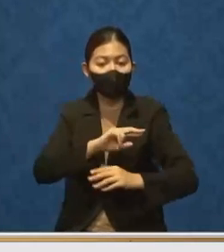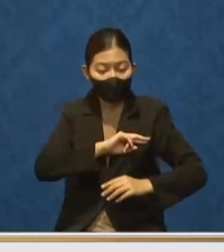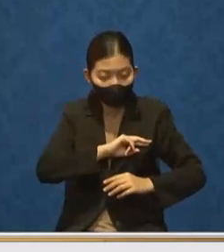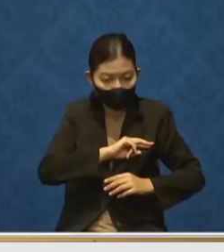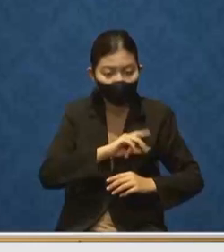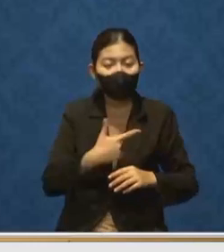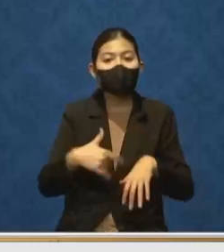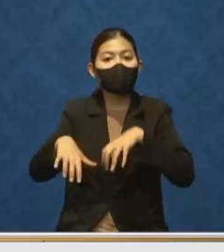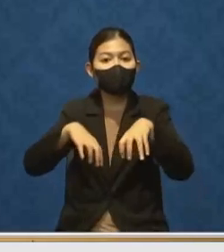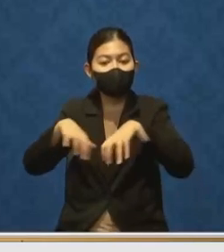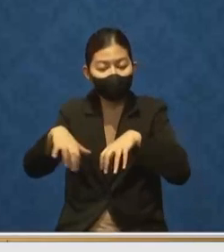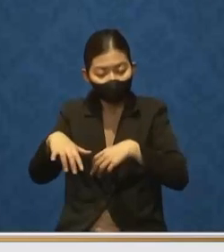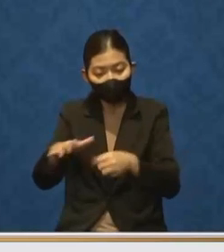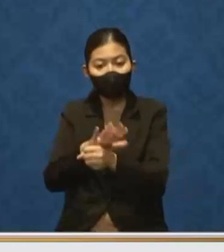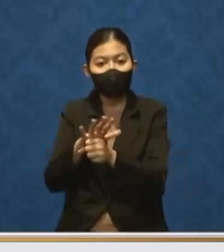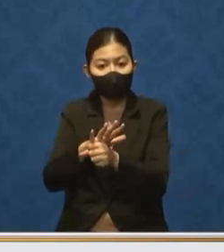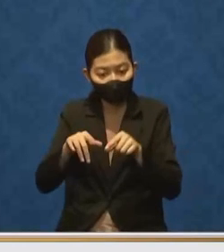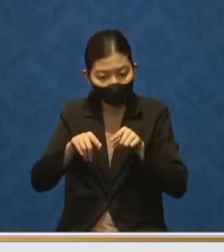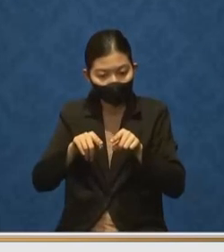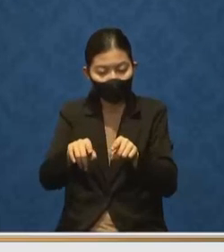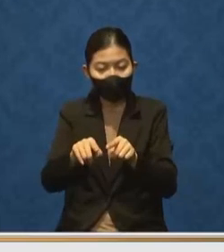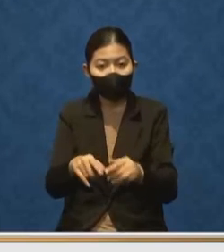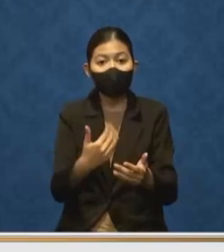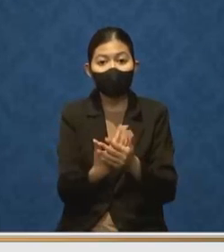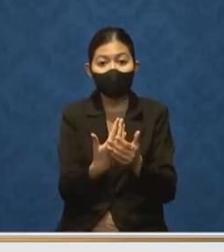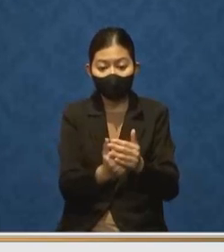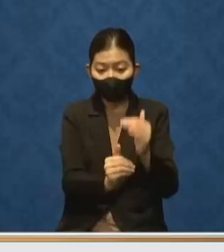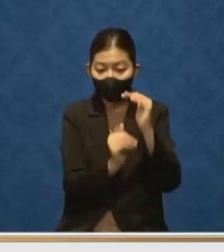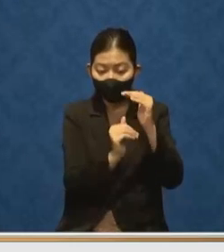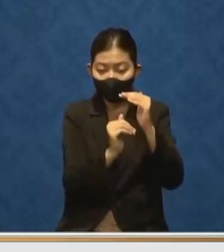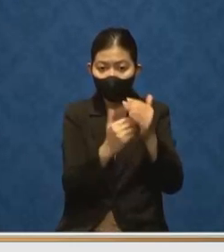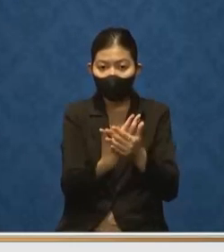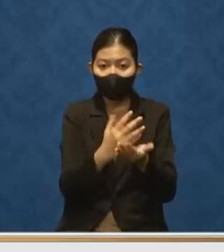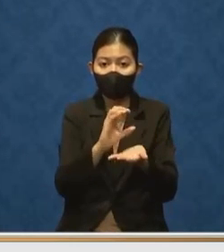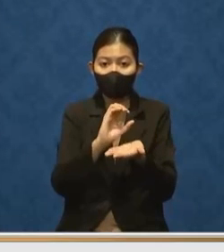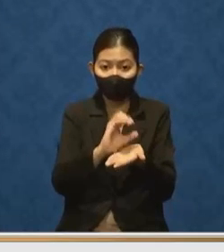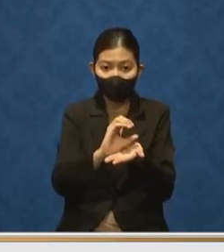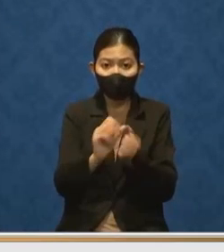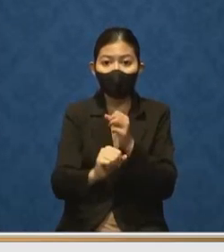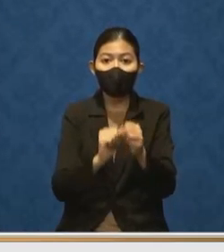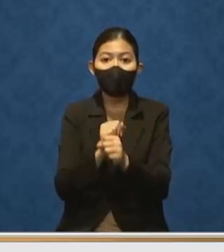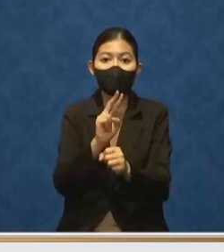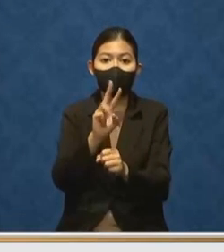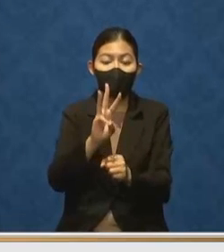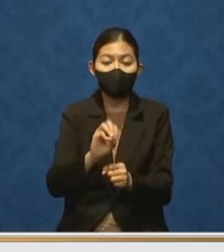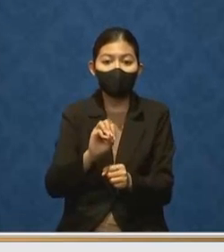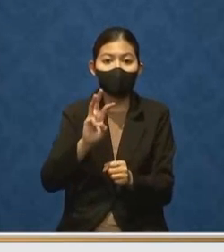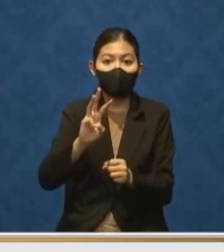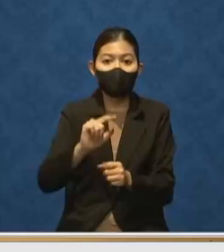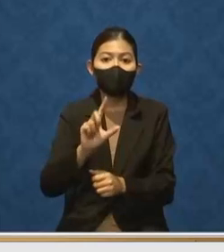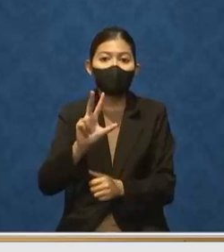ะสมเพียงพอจึงกำหนดวงเงินงบประมาณรายจ่ายประจำปีงบประมาณ2566จำนวน